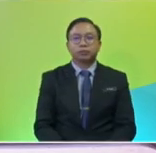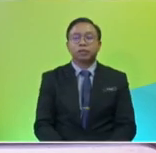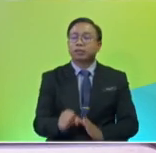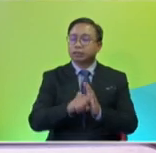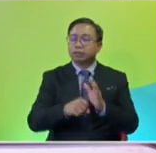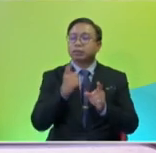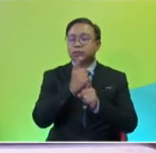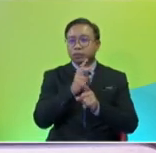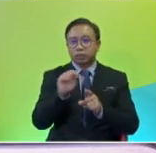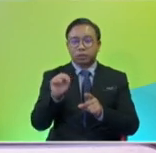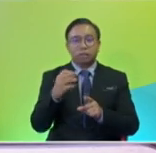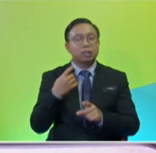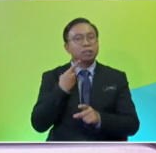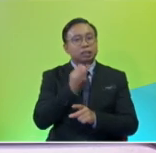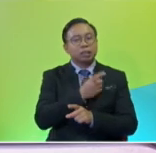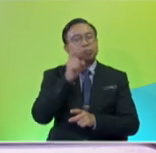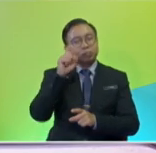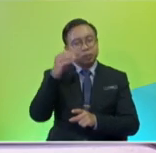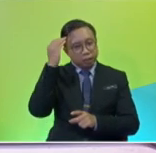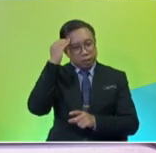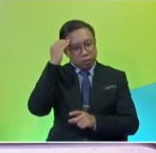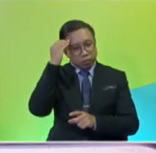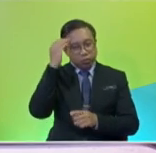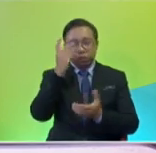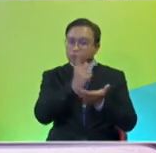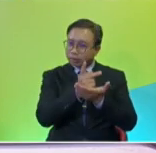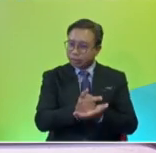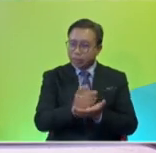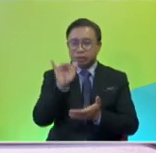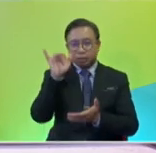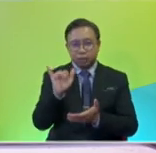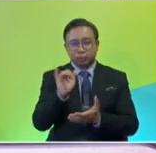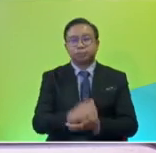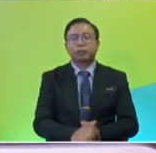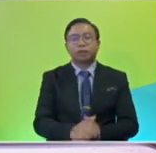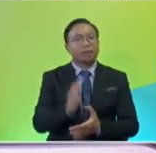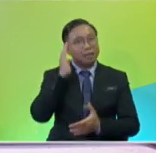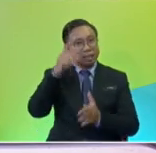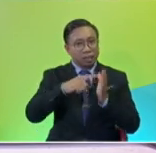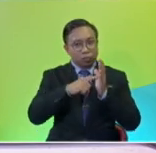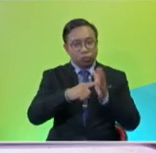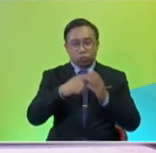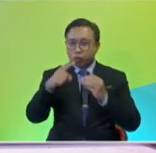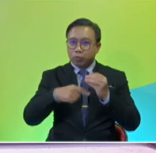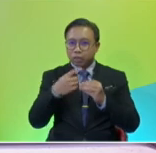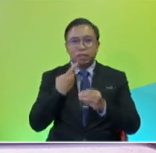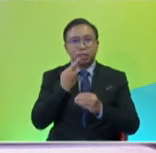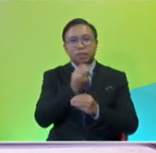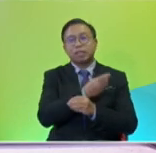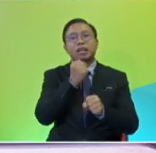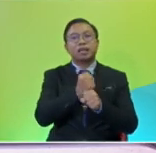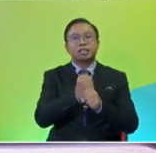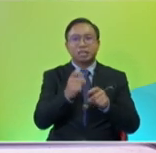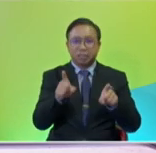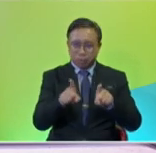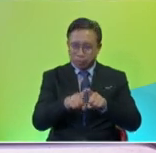Sebenarnya kita perlu tahu kesan-kesan dia. Okey. Kesan-kesan akan ditunjukkan apabila kita bekerjasama